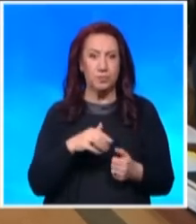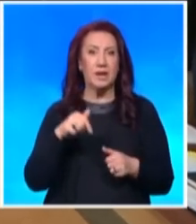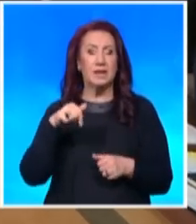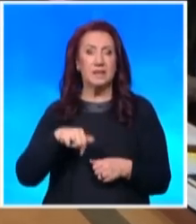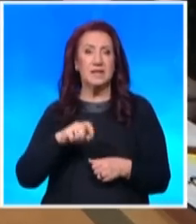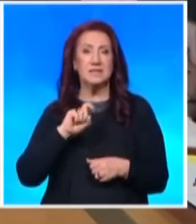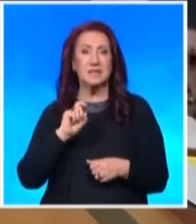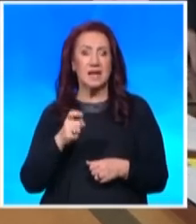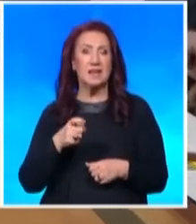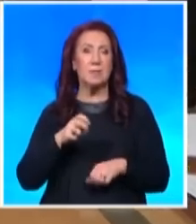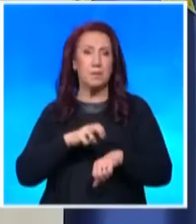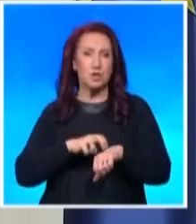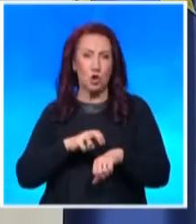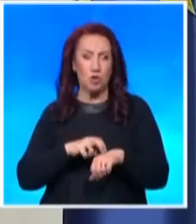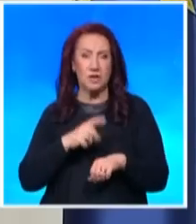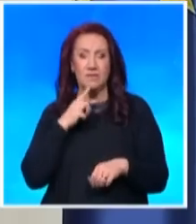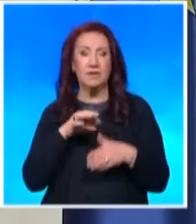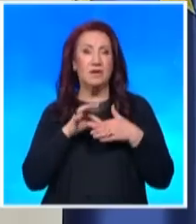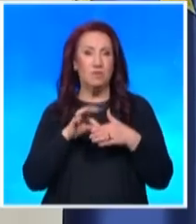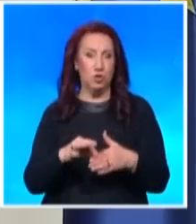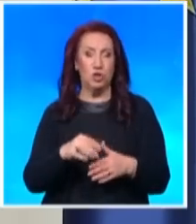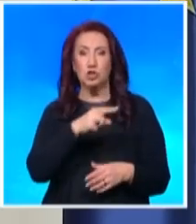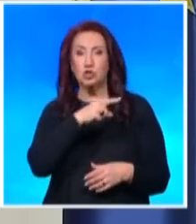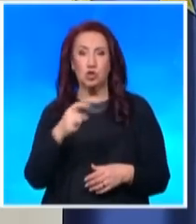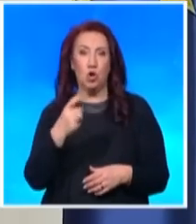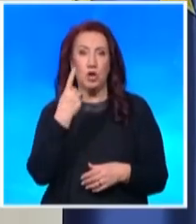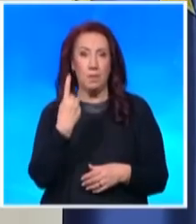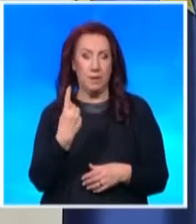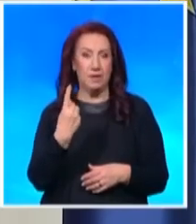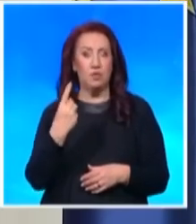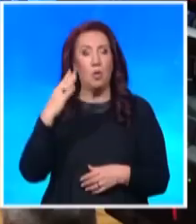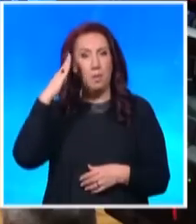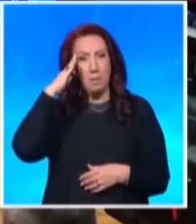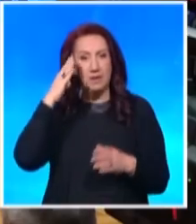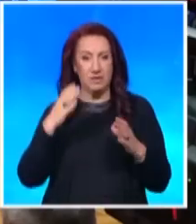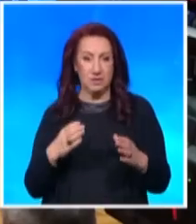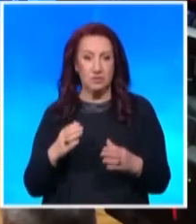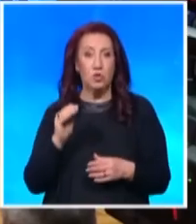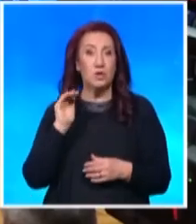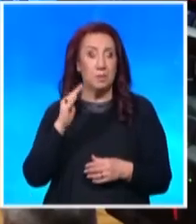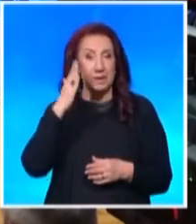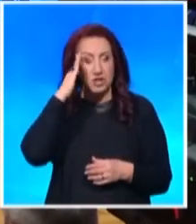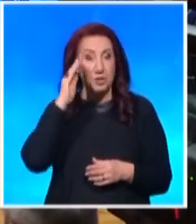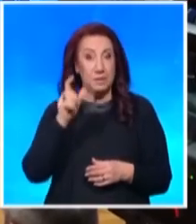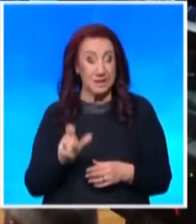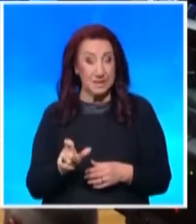оглави 101-то. Да си министър, втори мандат, има едно сериозно